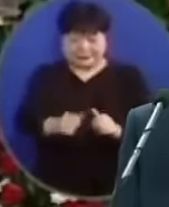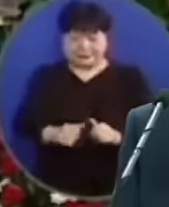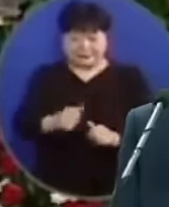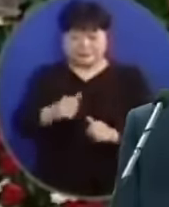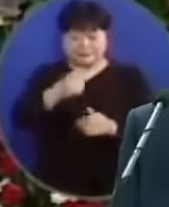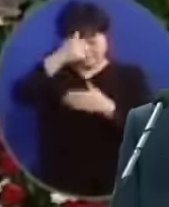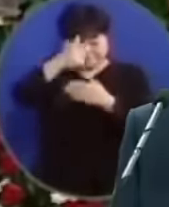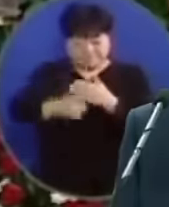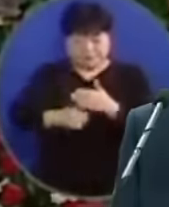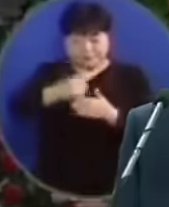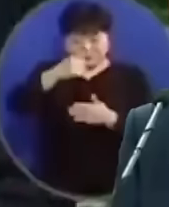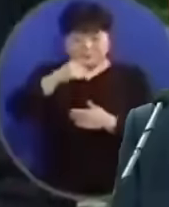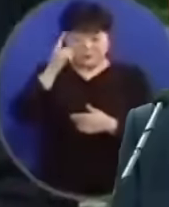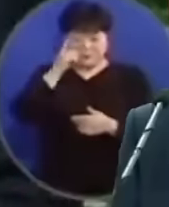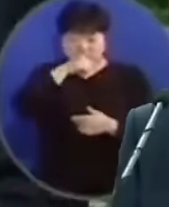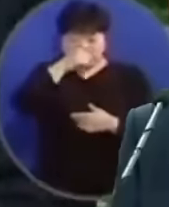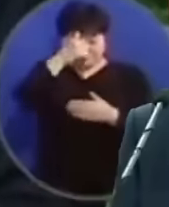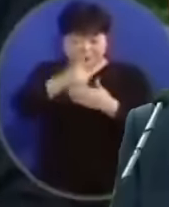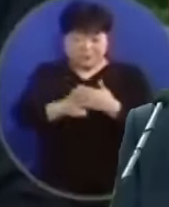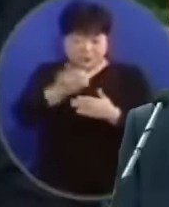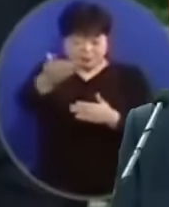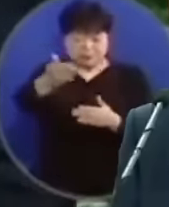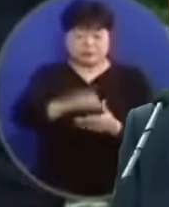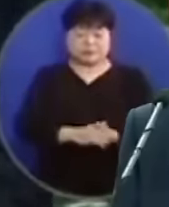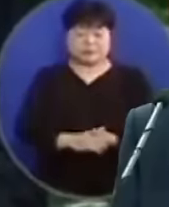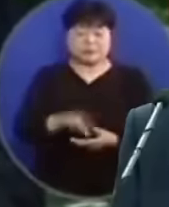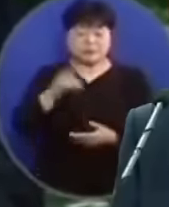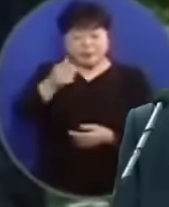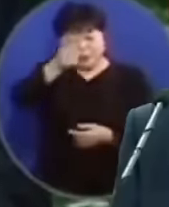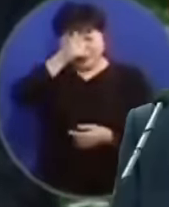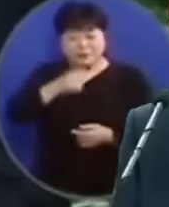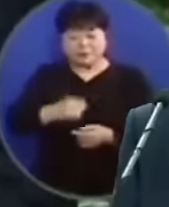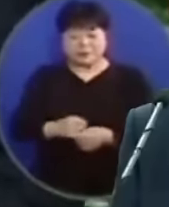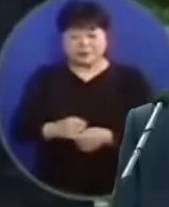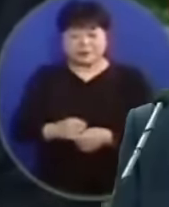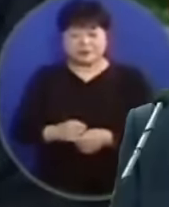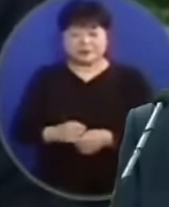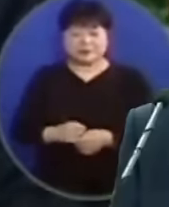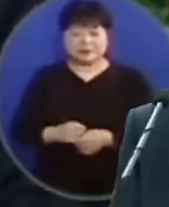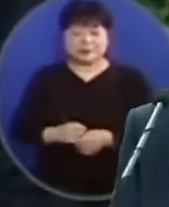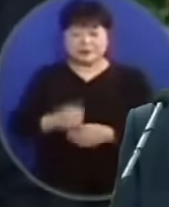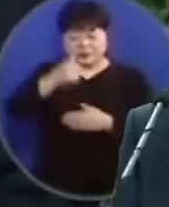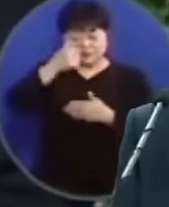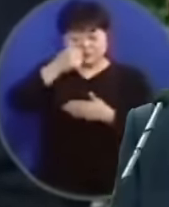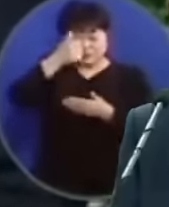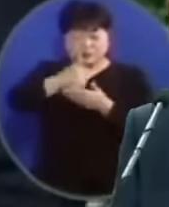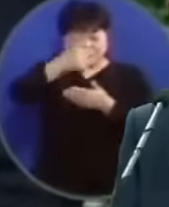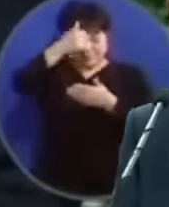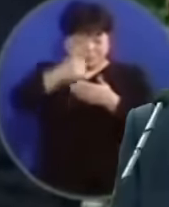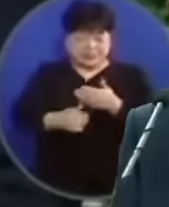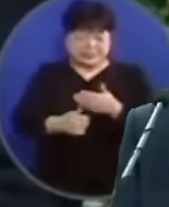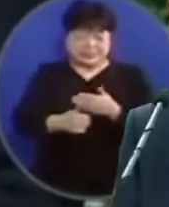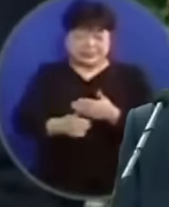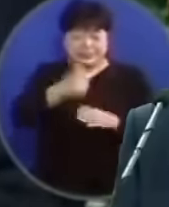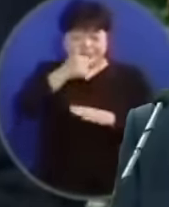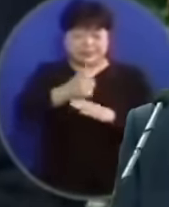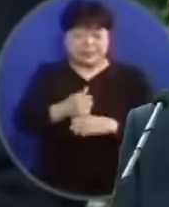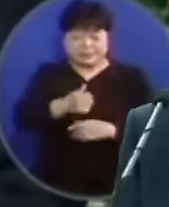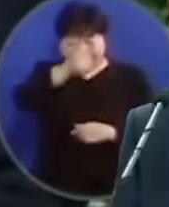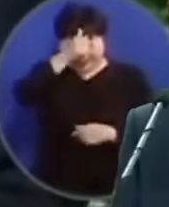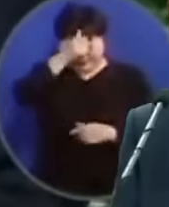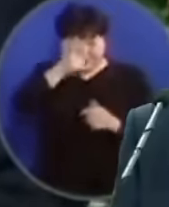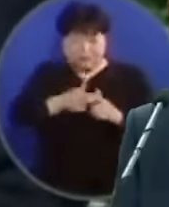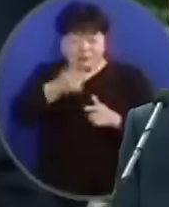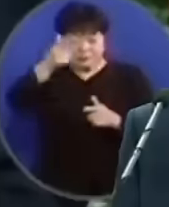타락시키려고 한 것입니다. 처음 아담이 자기 꾀에 넘어갔으니까 마지막 아담인 예수님도 마귀의 꾀에 넘어갈 줄